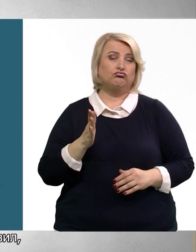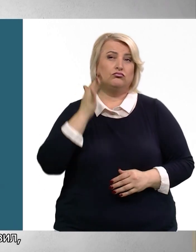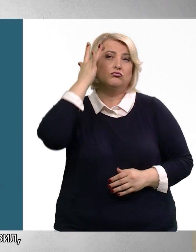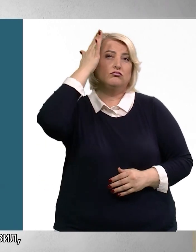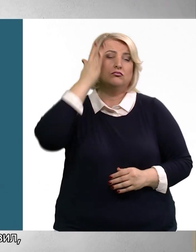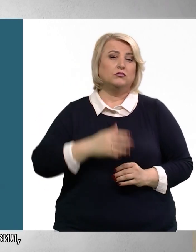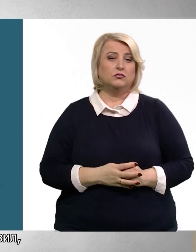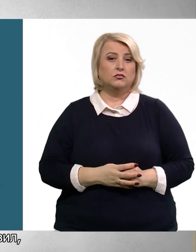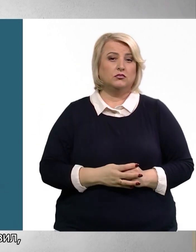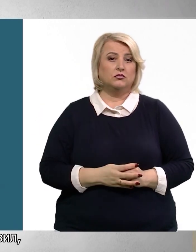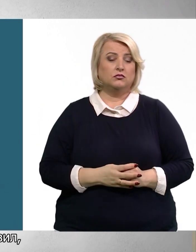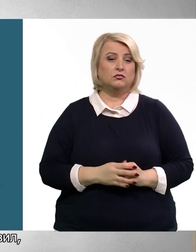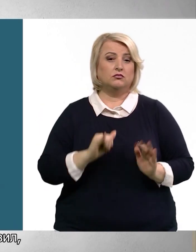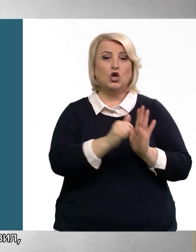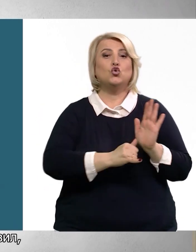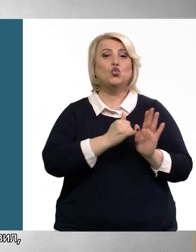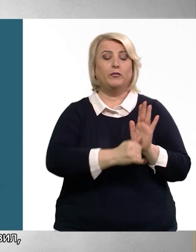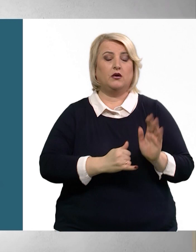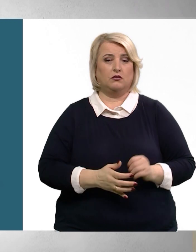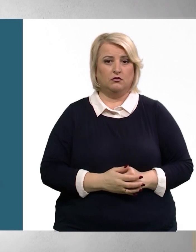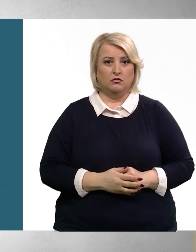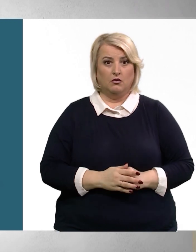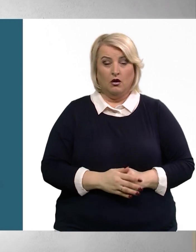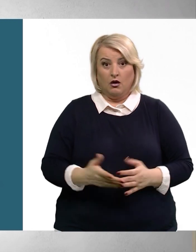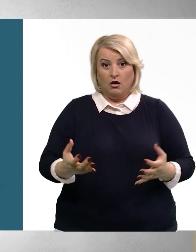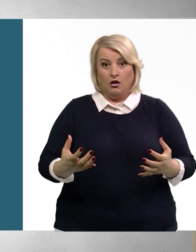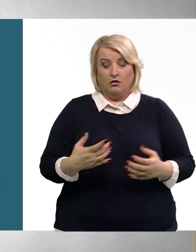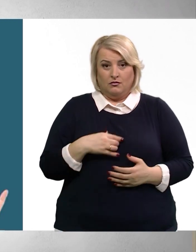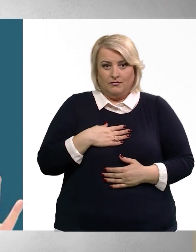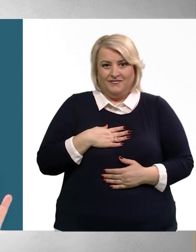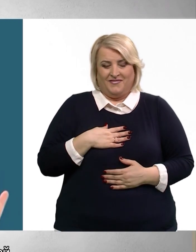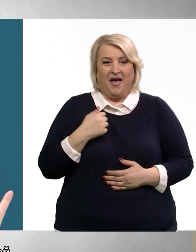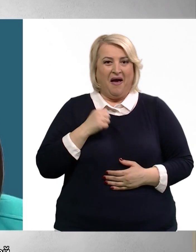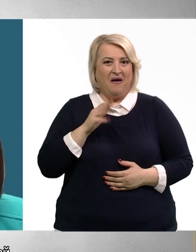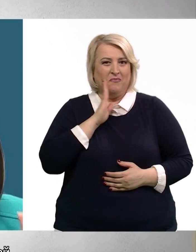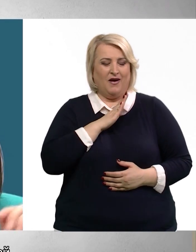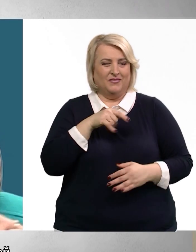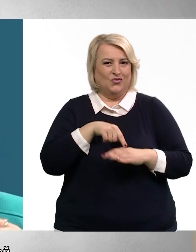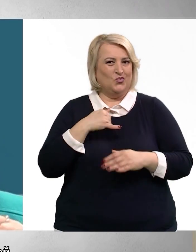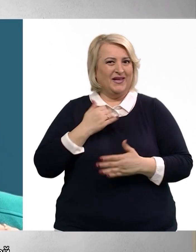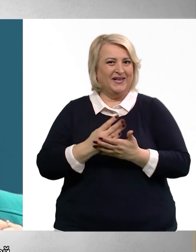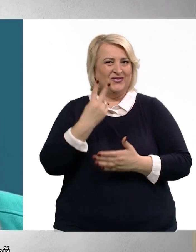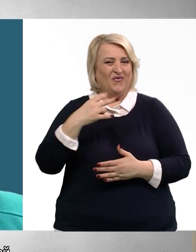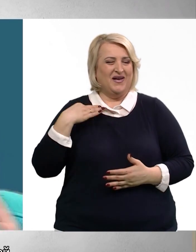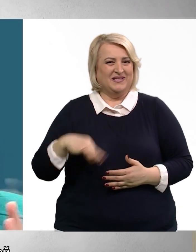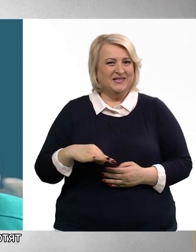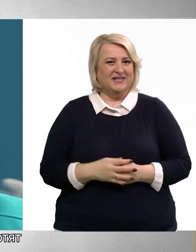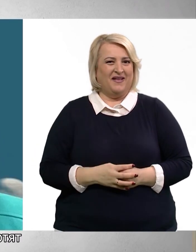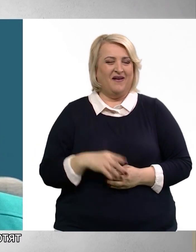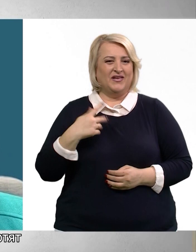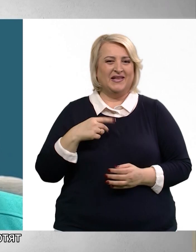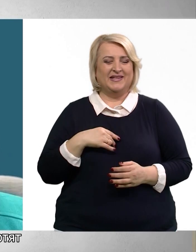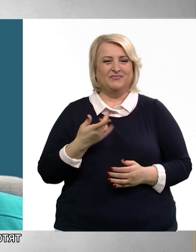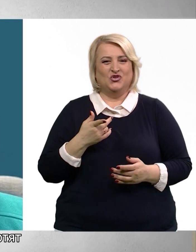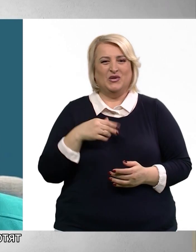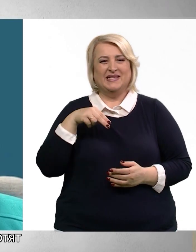el vrea să devină un YouTuber și am zis... Da. Vă înțeleg că și mama, am și eu doi băieți și când